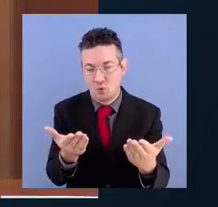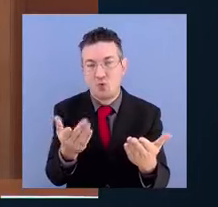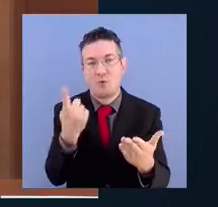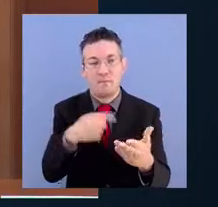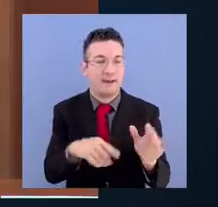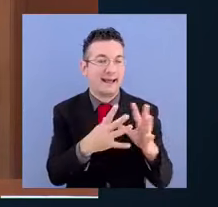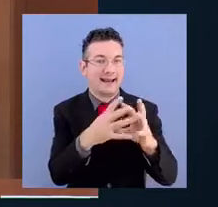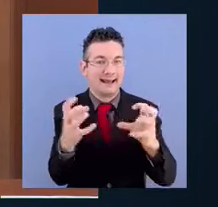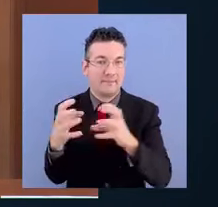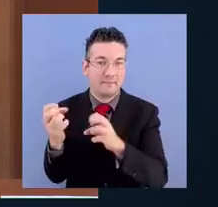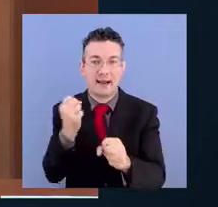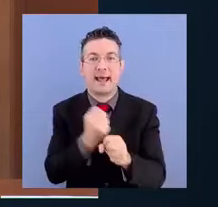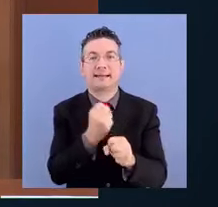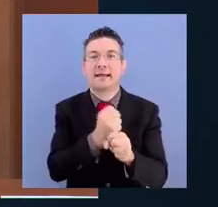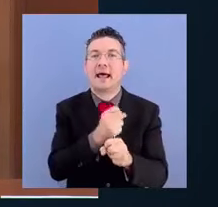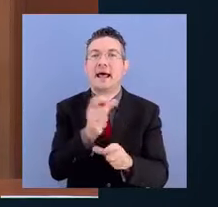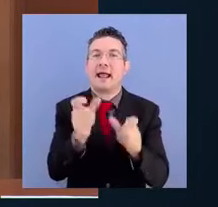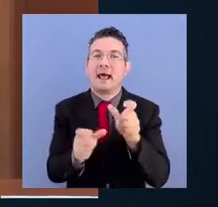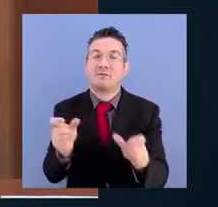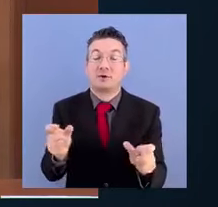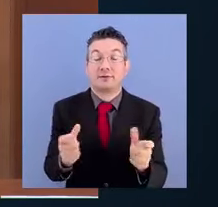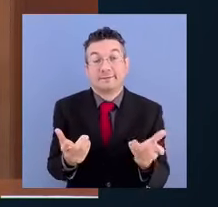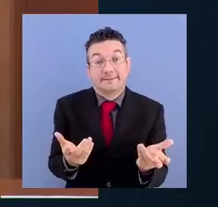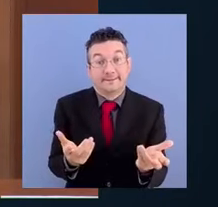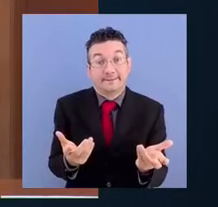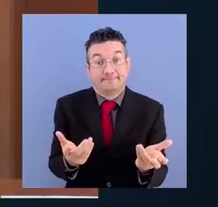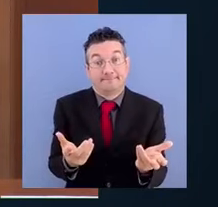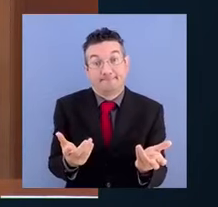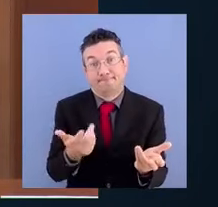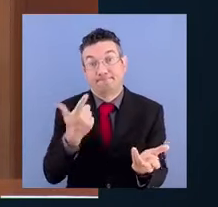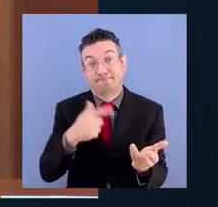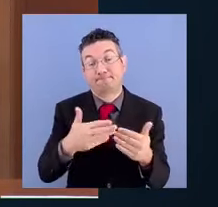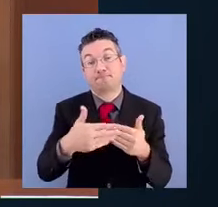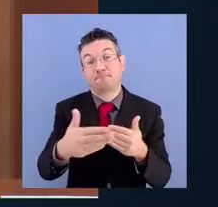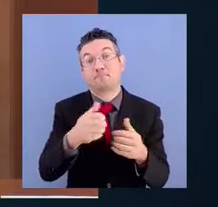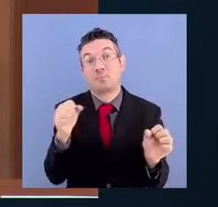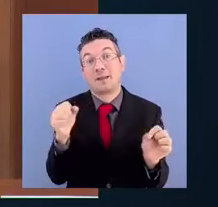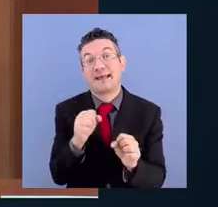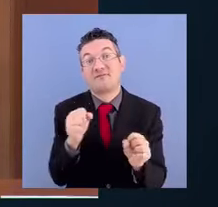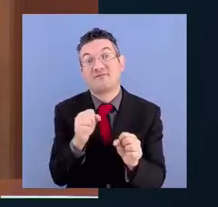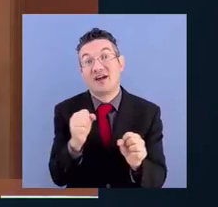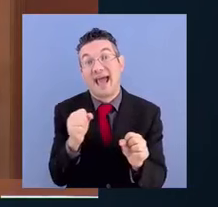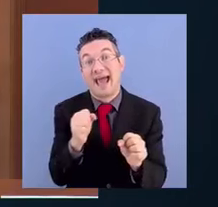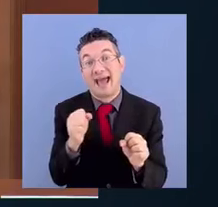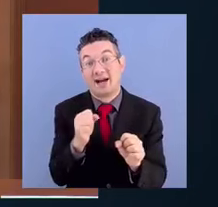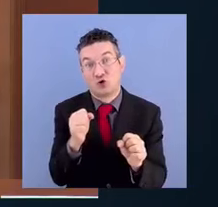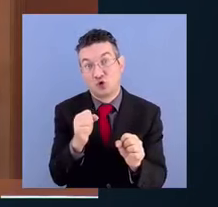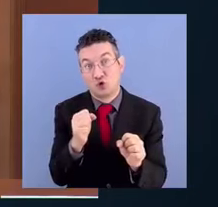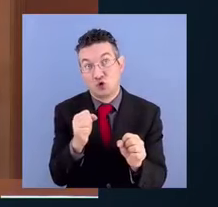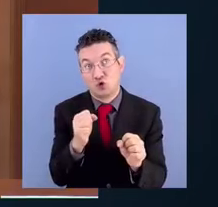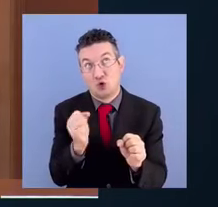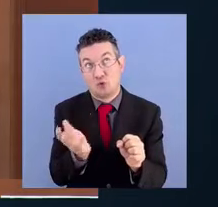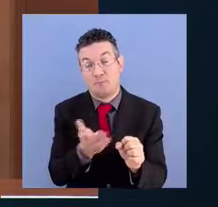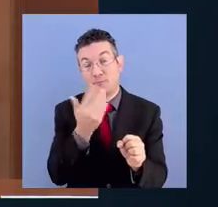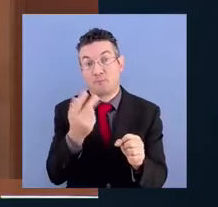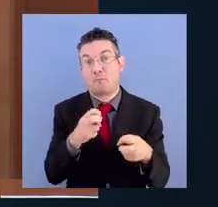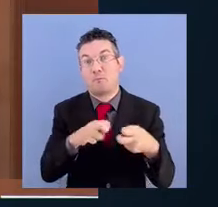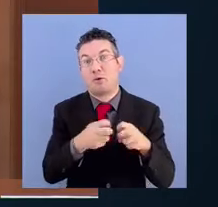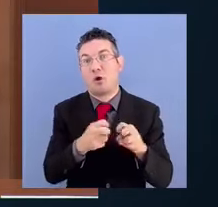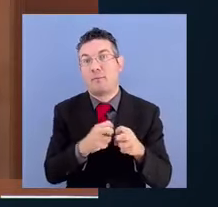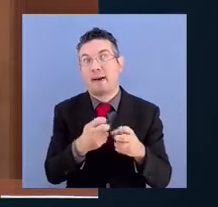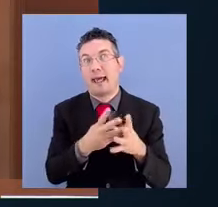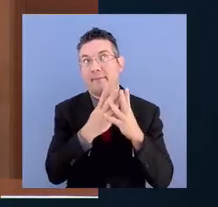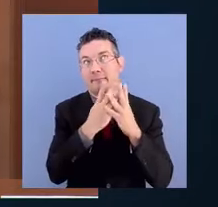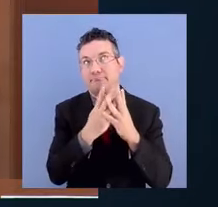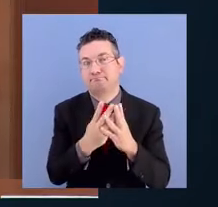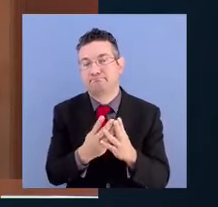i lavoratori perché ovviamente ci prospetta un inverno che ancora non vedrà la soluzione del problema a portata di